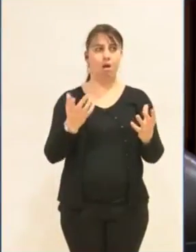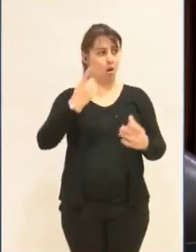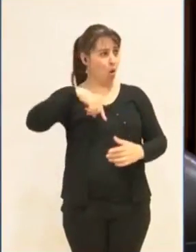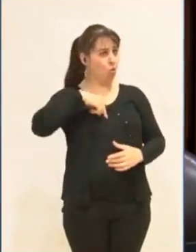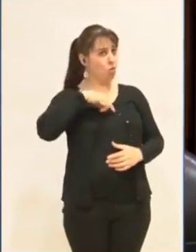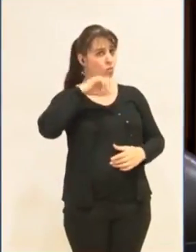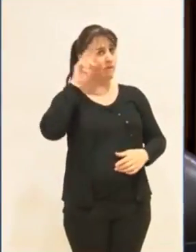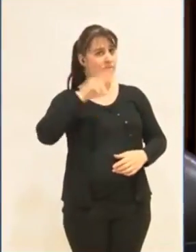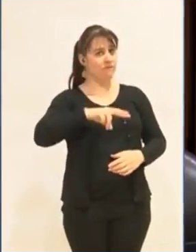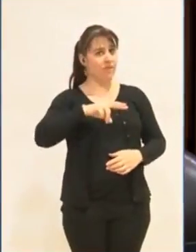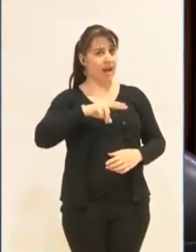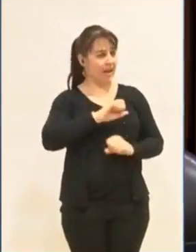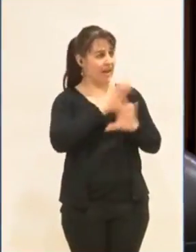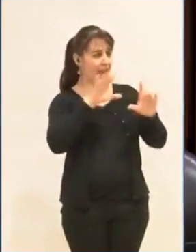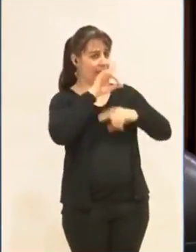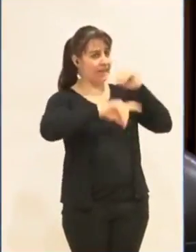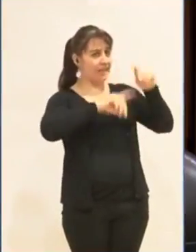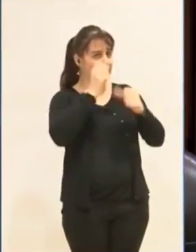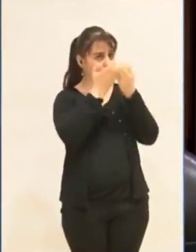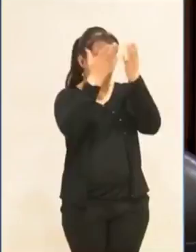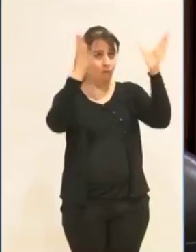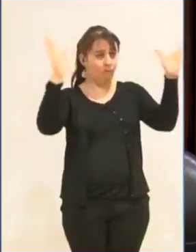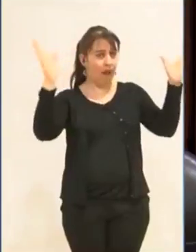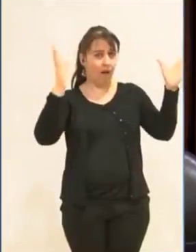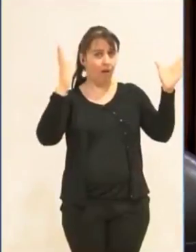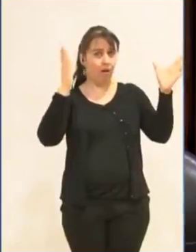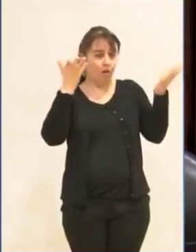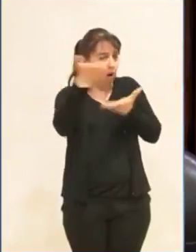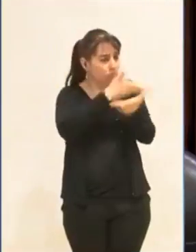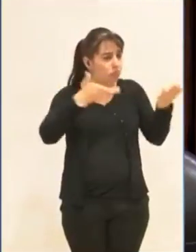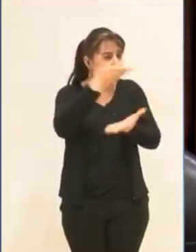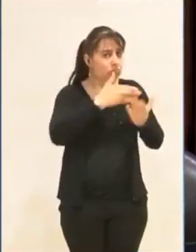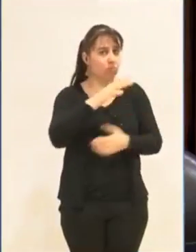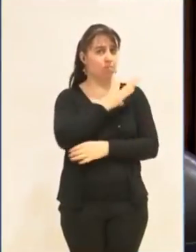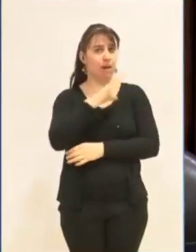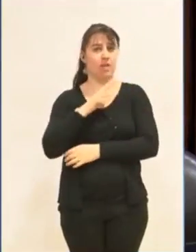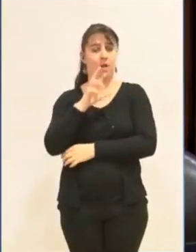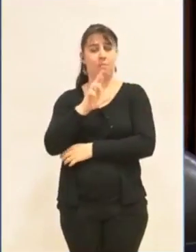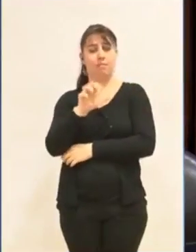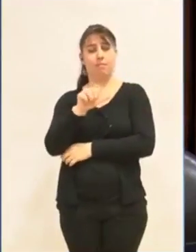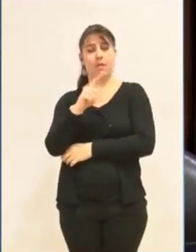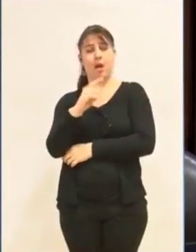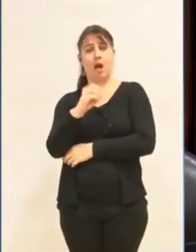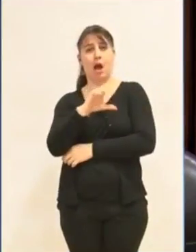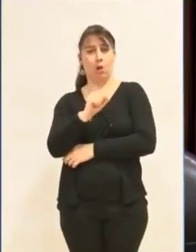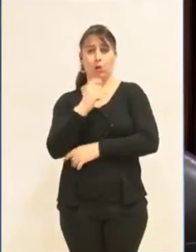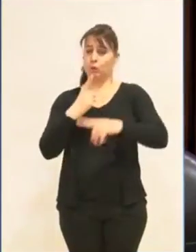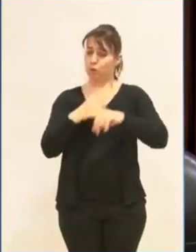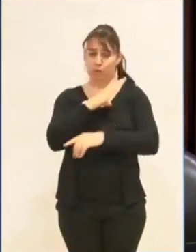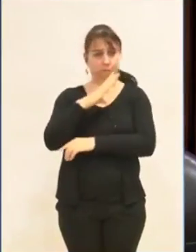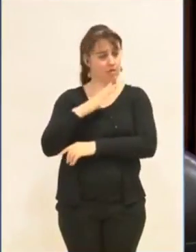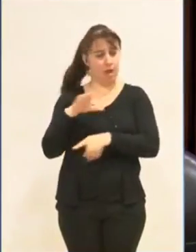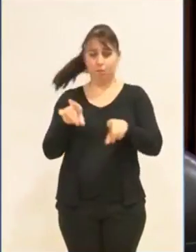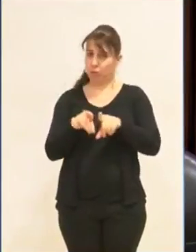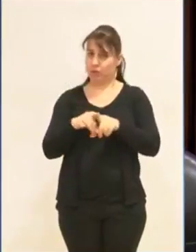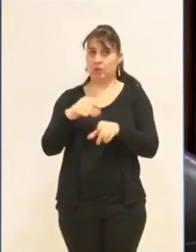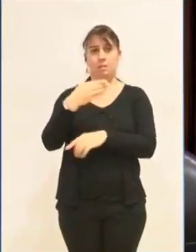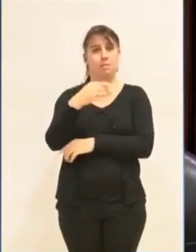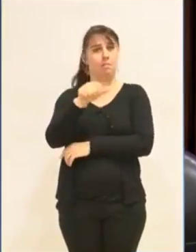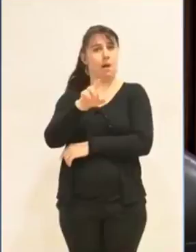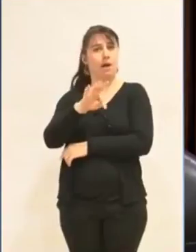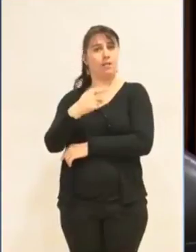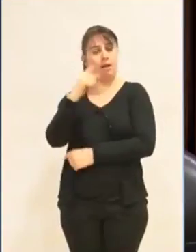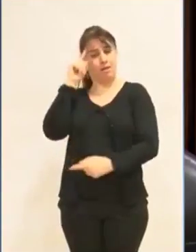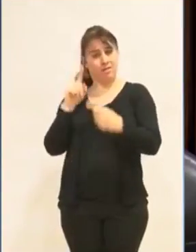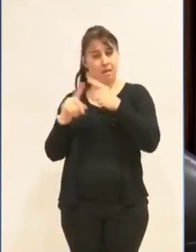ouvertes. Elles sont ouvertes et elles tiennent compte en même temps de ce qu'a dit Mme Racose et même Mme Martin, qui l'a développé sur